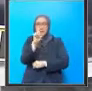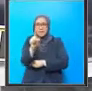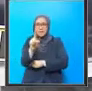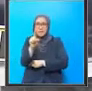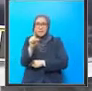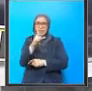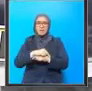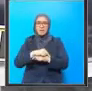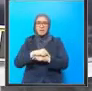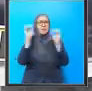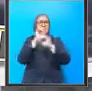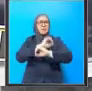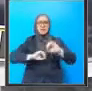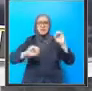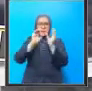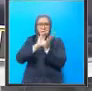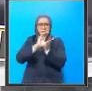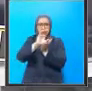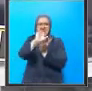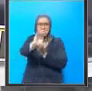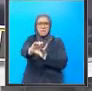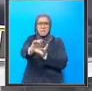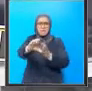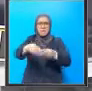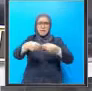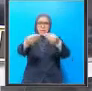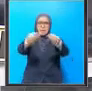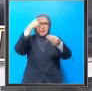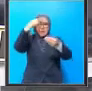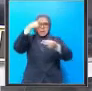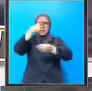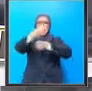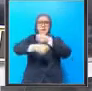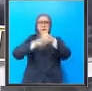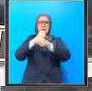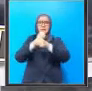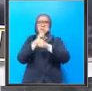2021 memandangkan tiada peruntukan diperolehi untuk tahun